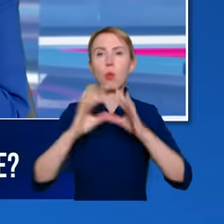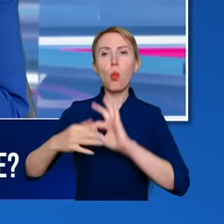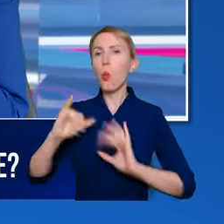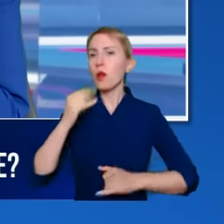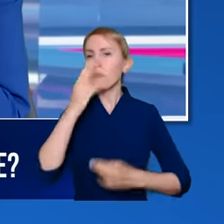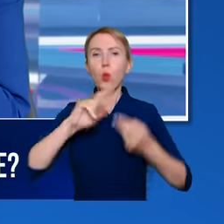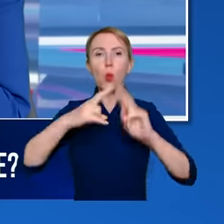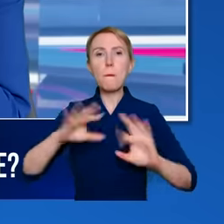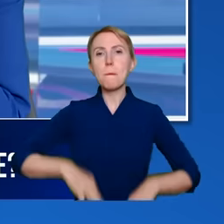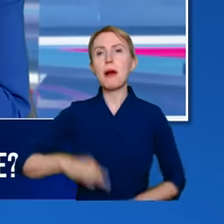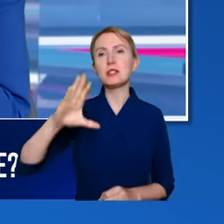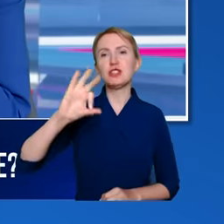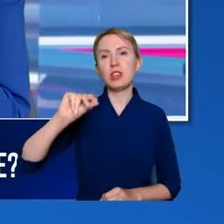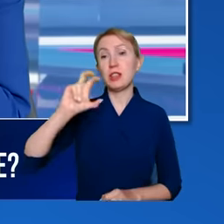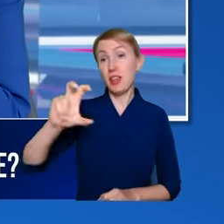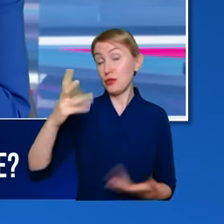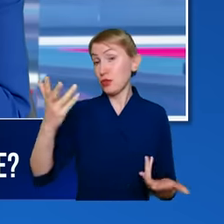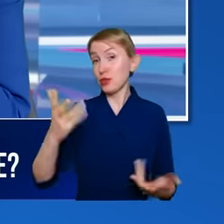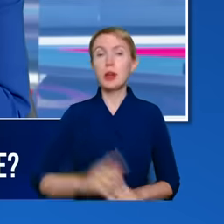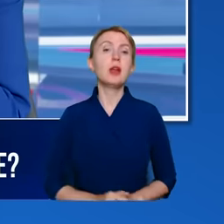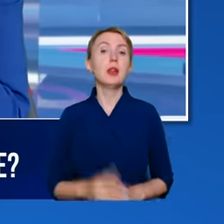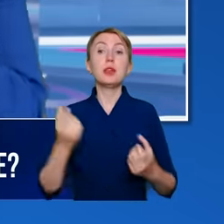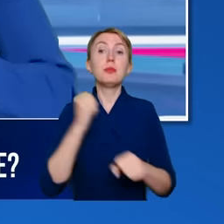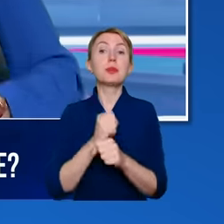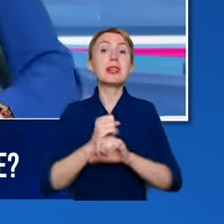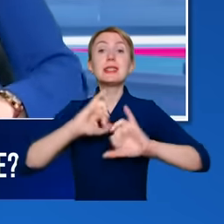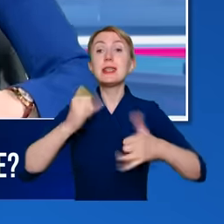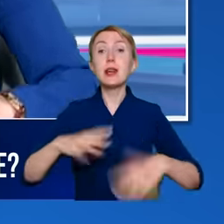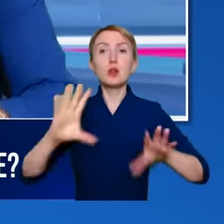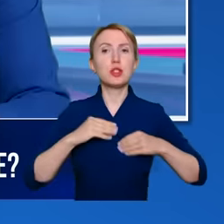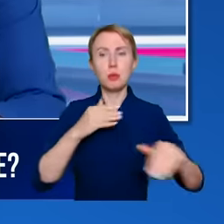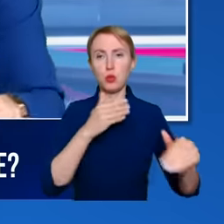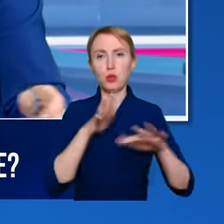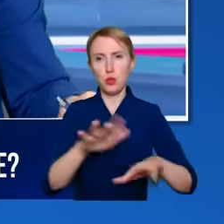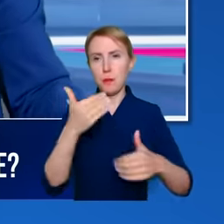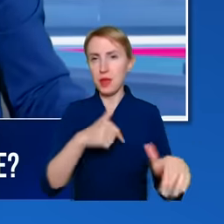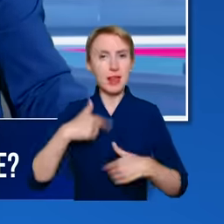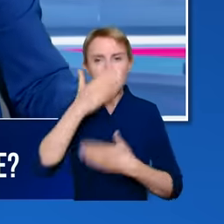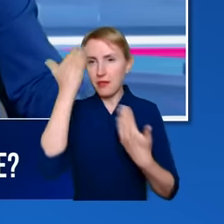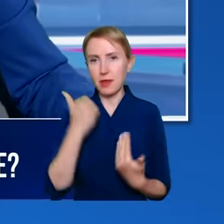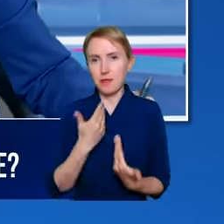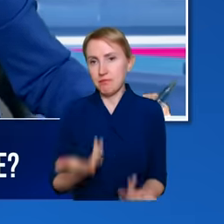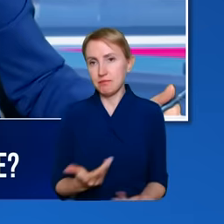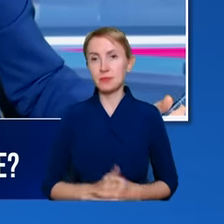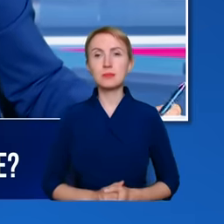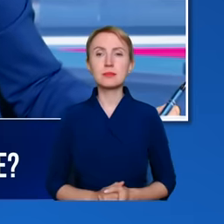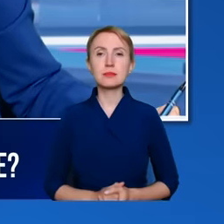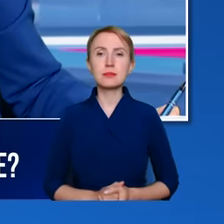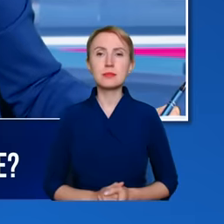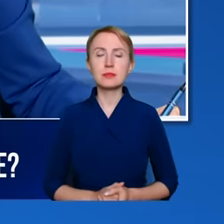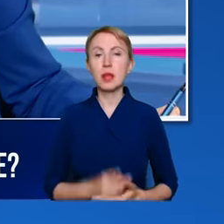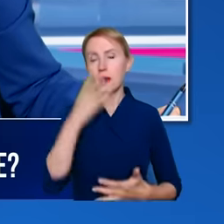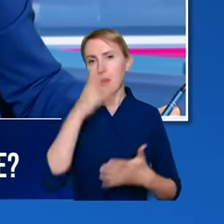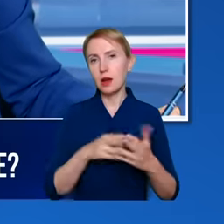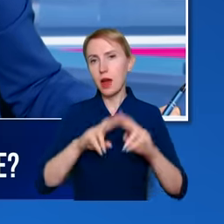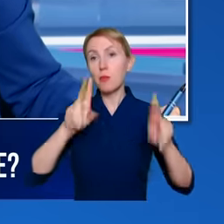z panem Bartłomiejem Sienkiewiczem i za jaką pracę uzyskał te pieniądze. Ja niestety nie wiem, ja nie mam pojęcia. Rozumiem ten raport,